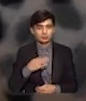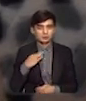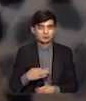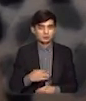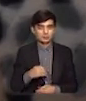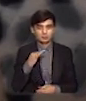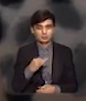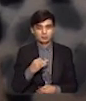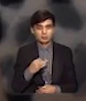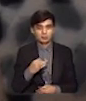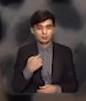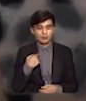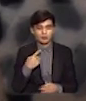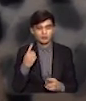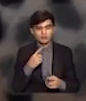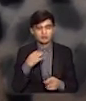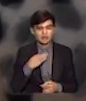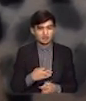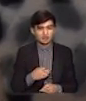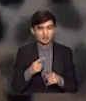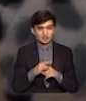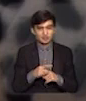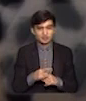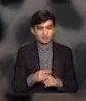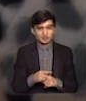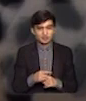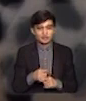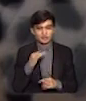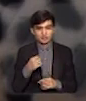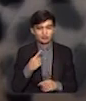Сол ғана емін. Соны күтіп отырмын.